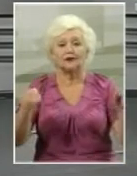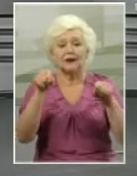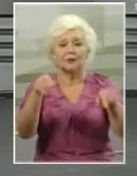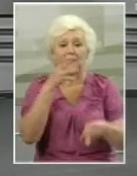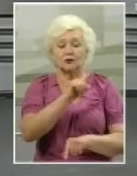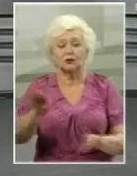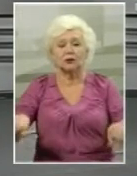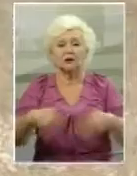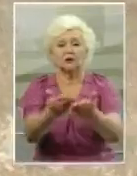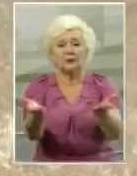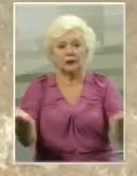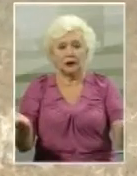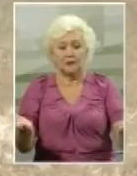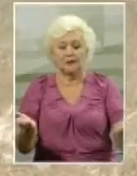такі.